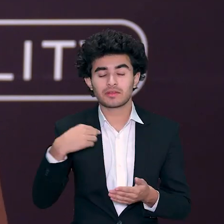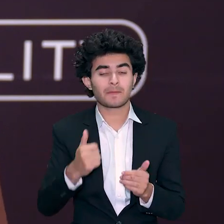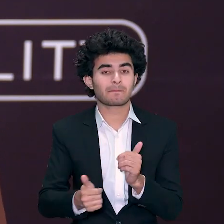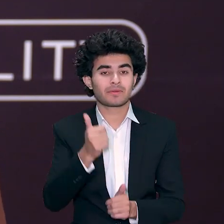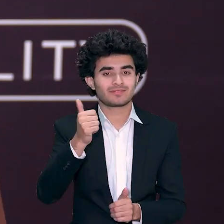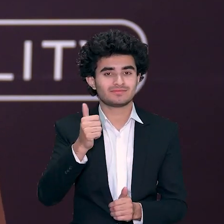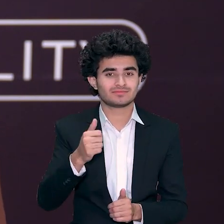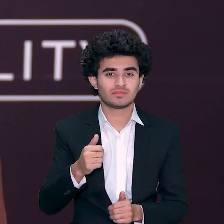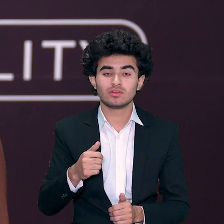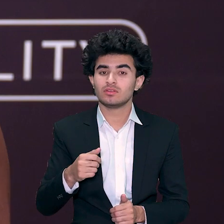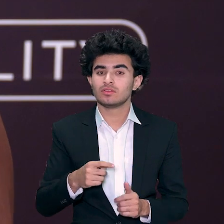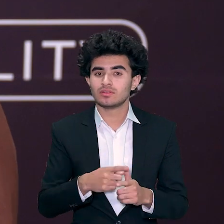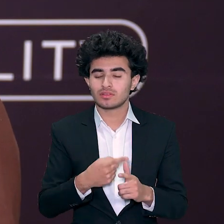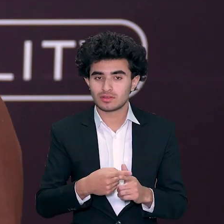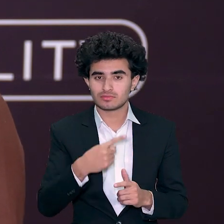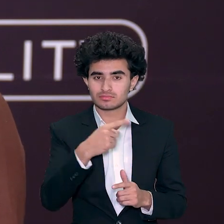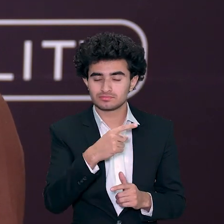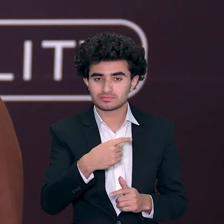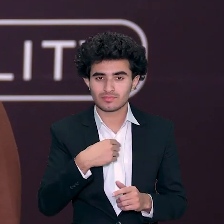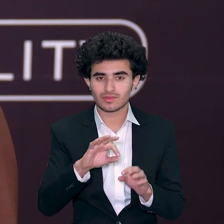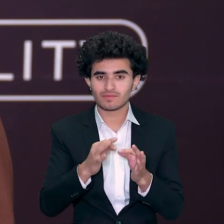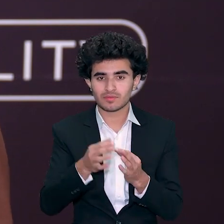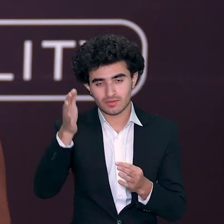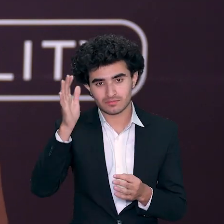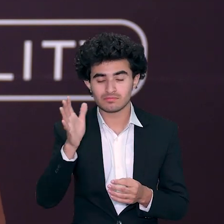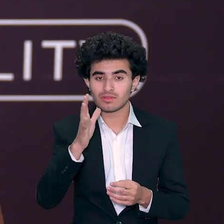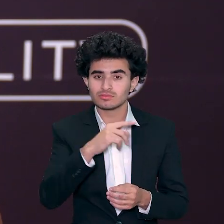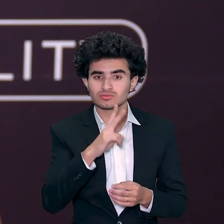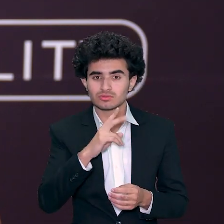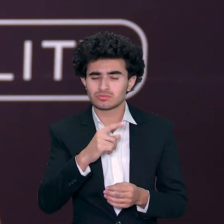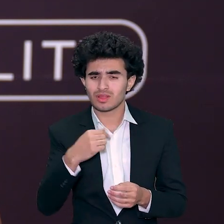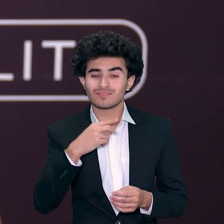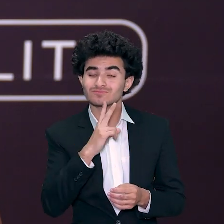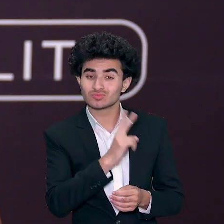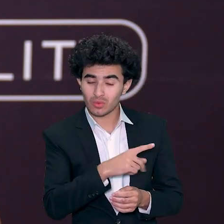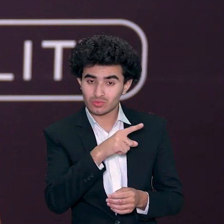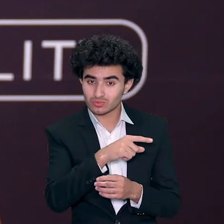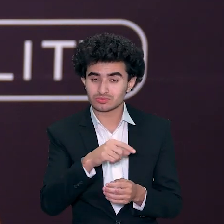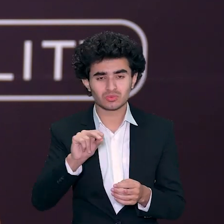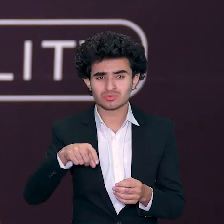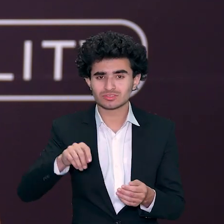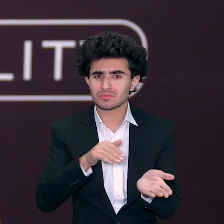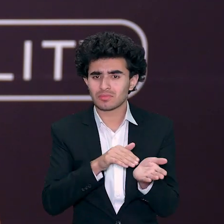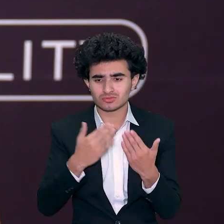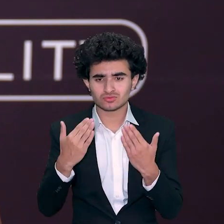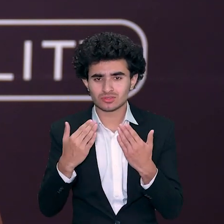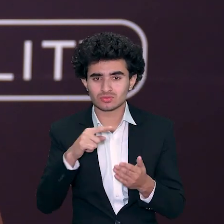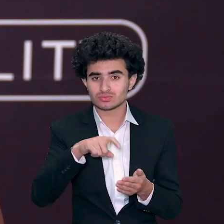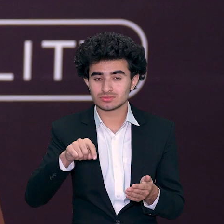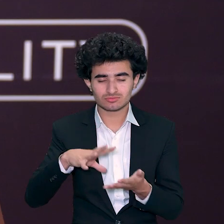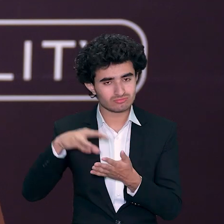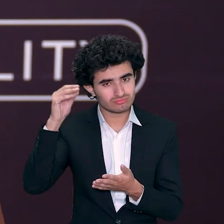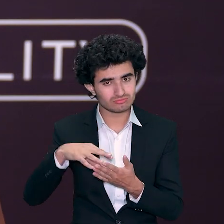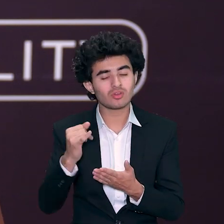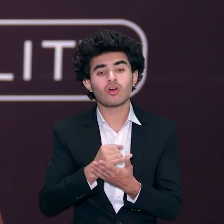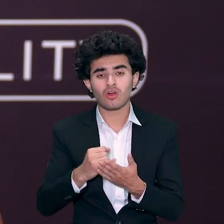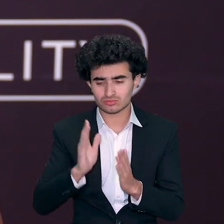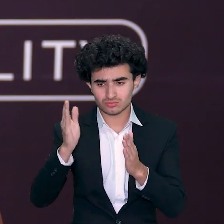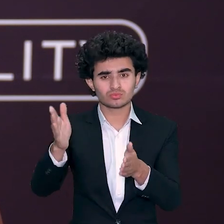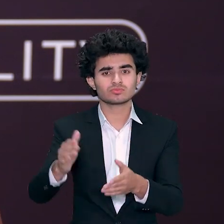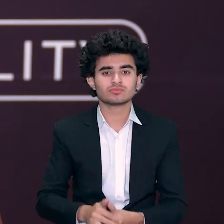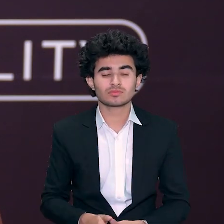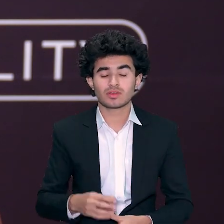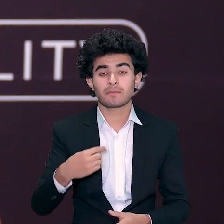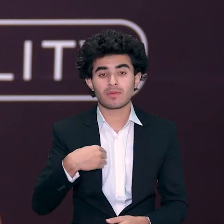تم کیوں میڈیکل کی طرف جاتے ہو؟ تو میں کہتا ہوں کہ جو میری مدر ہے نا، ان کا جو رول، اور اوپر خدا ہے اور